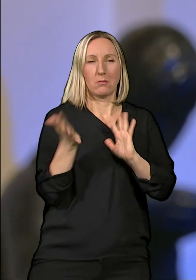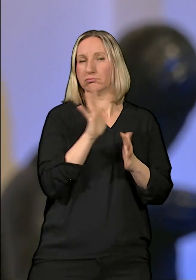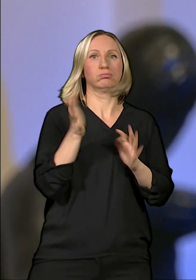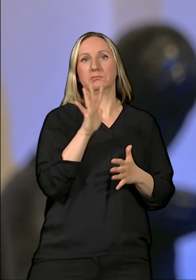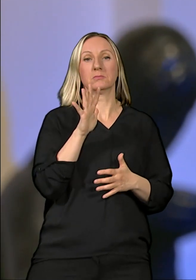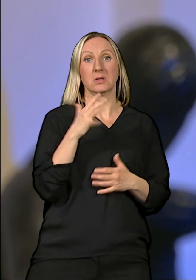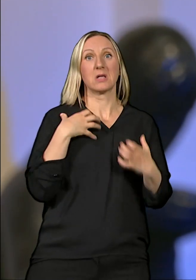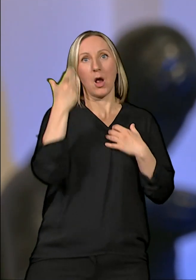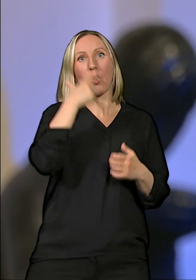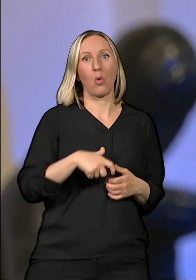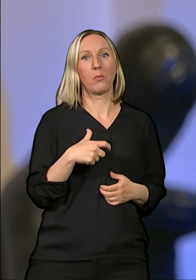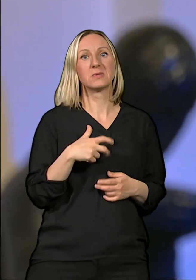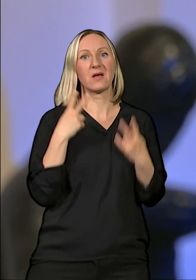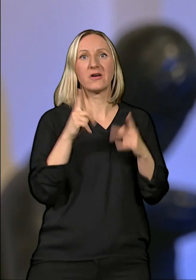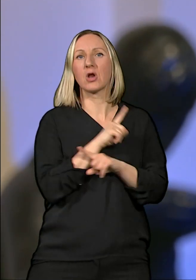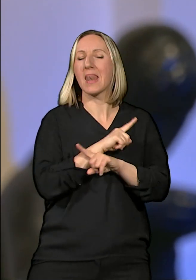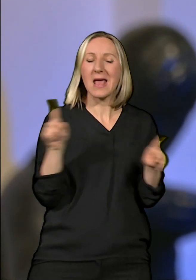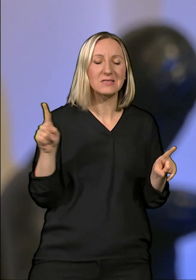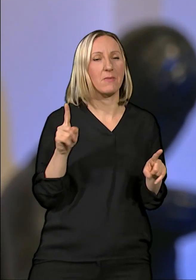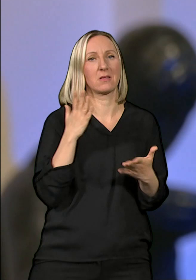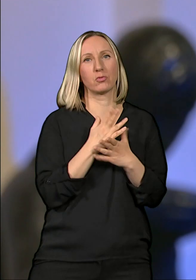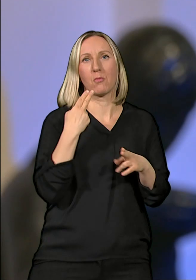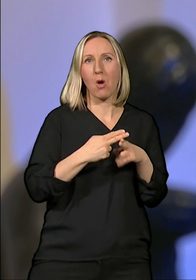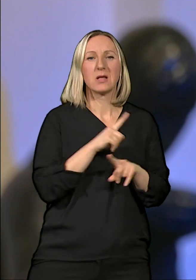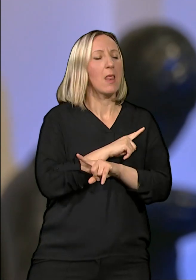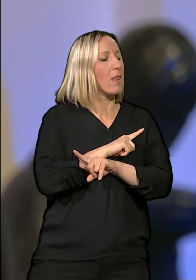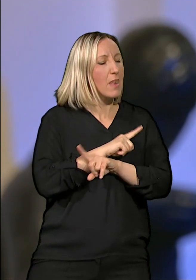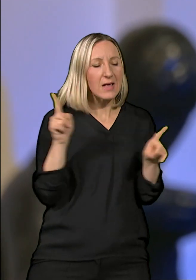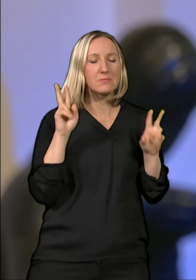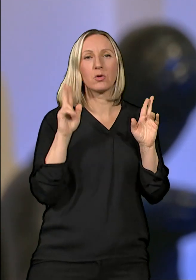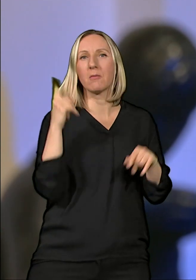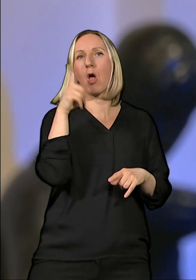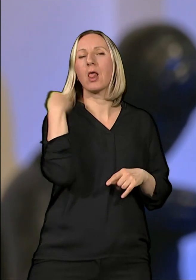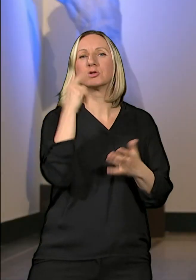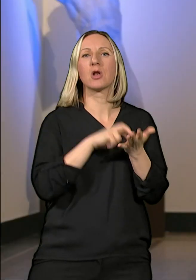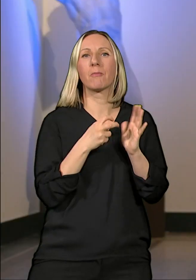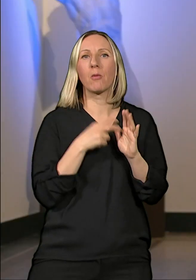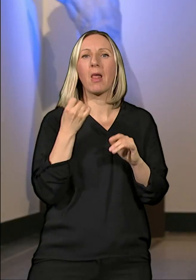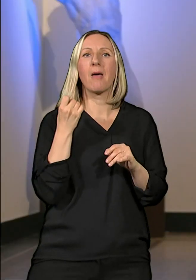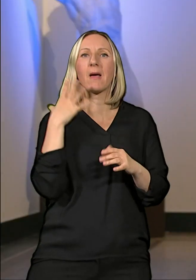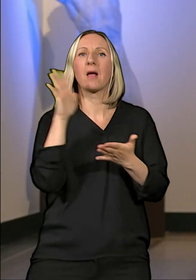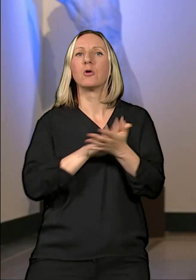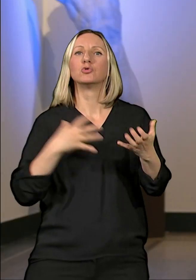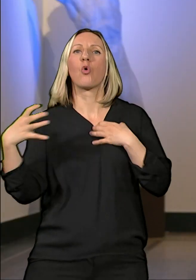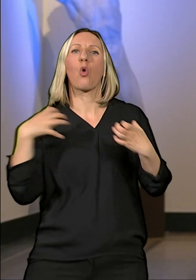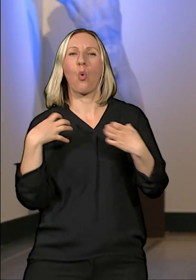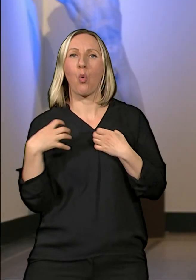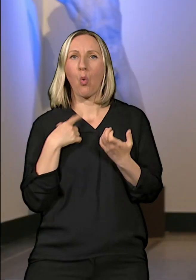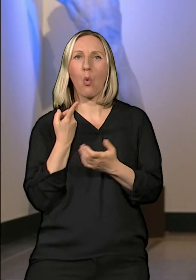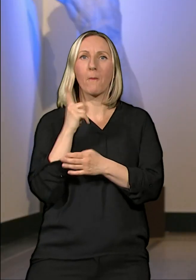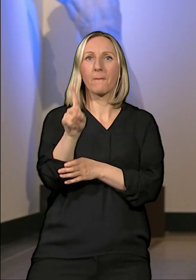za glumce važi da ne sme da budu bolesni, da ne mogu da imaju lične probleme kada izađu na scenu. Meni se dešava da mi,